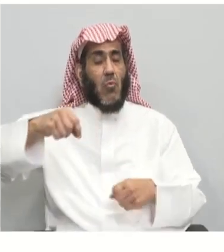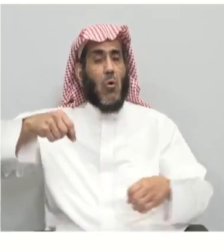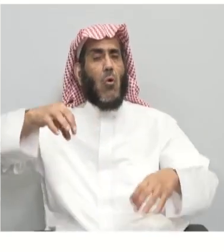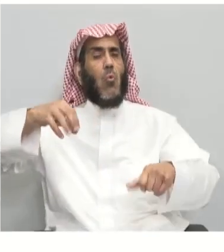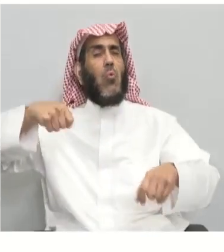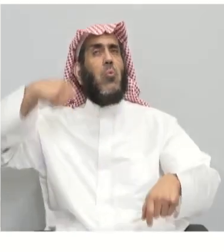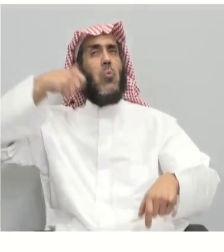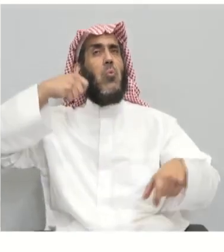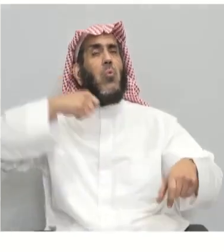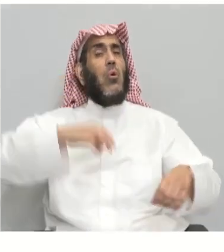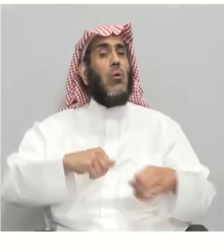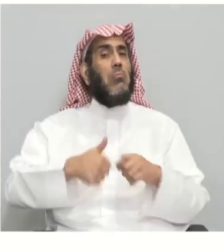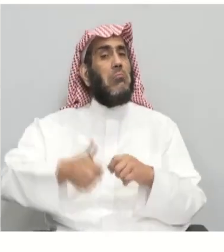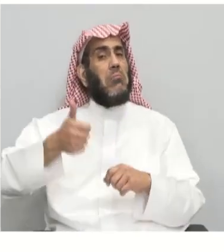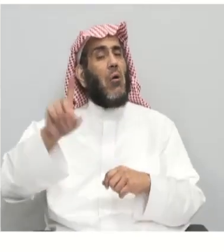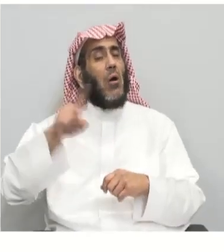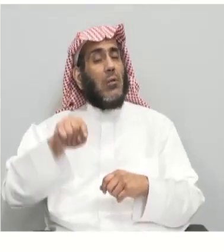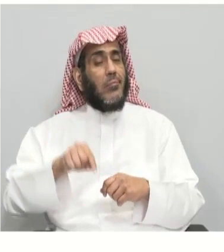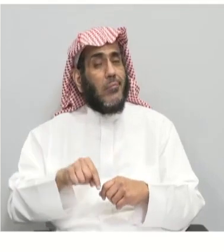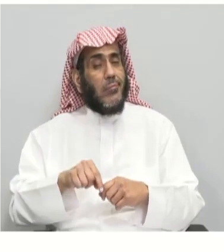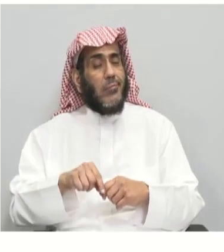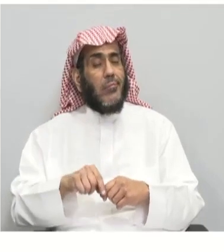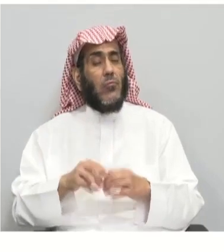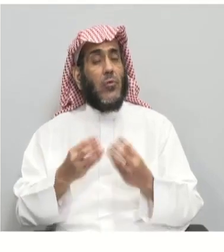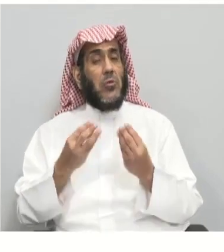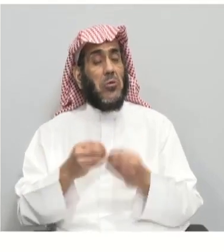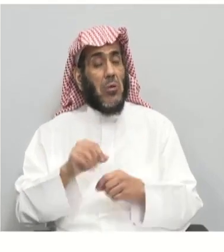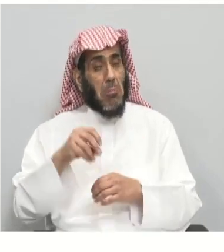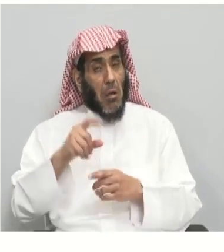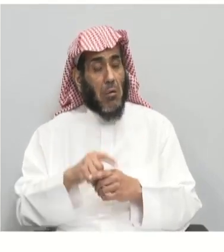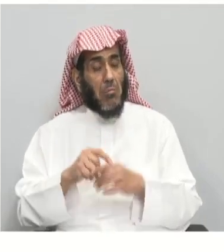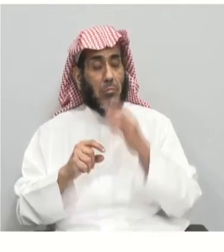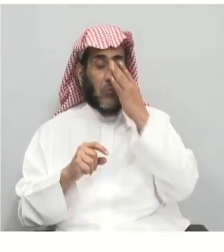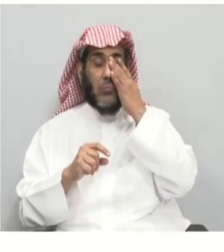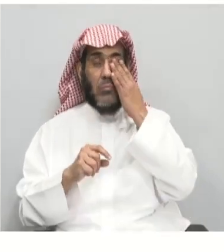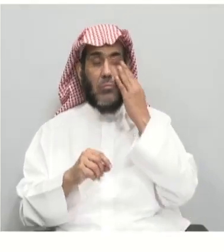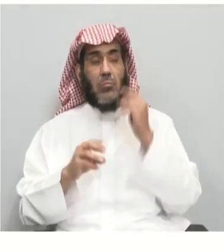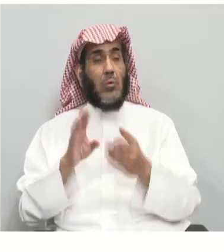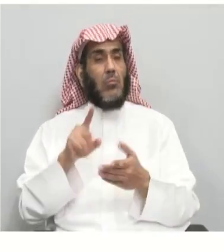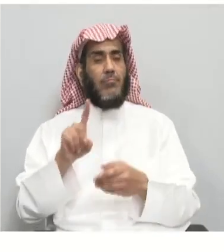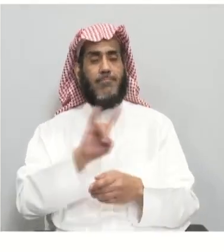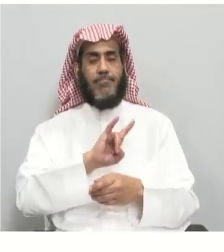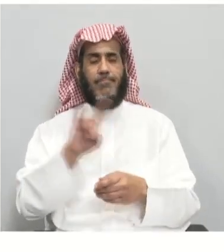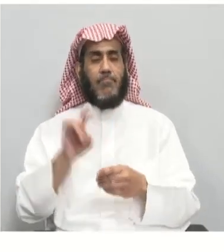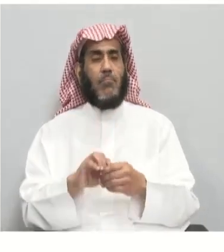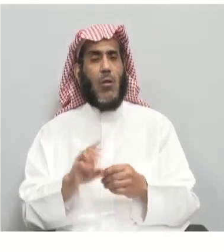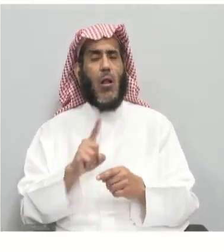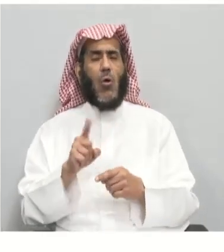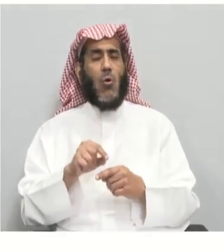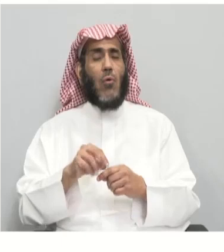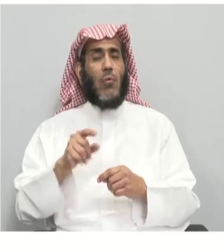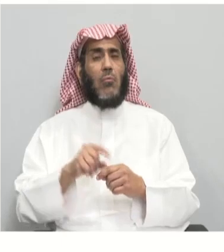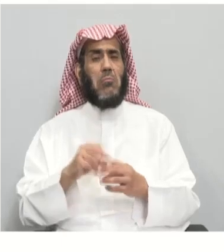الجاري هل هو تصرف صحيح وفيه ترشيد لاستهلاك الماء بالطبع لا لا يوجد